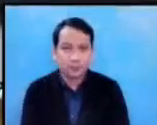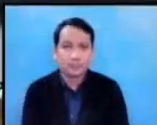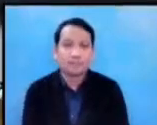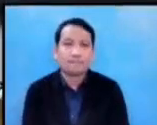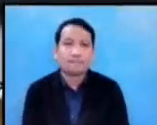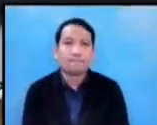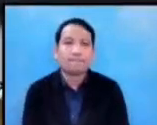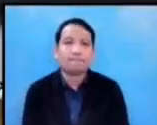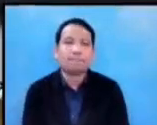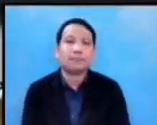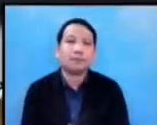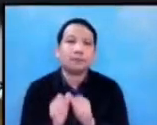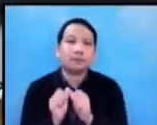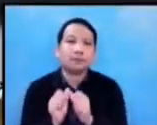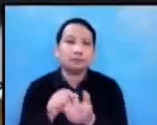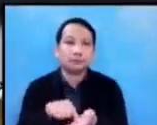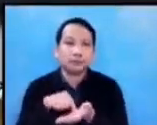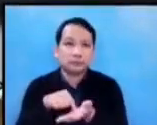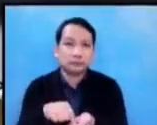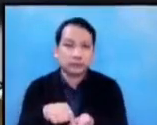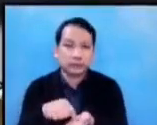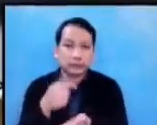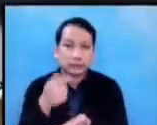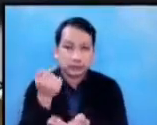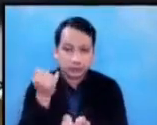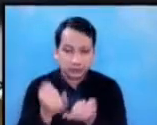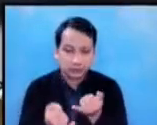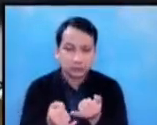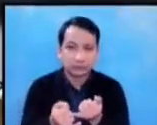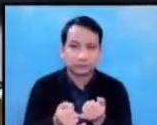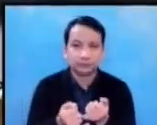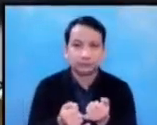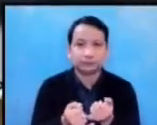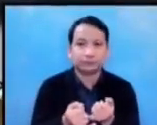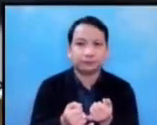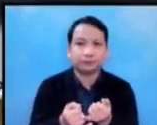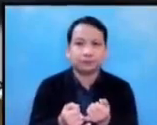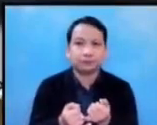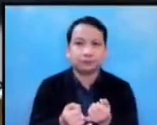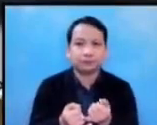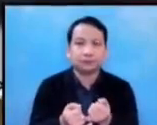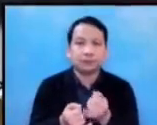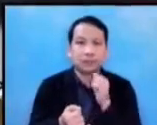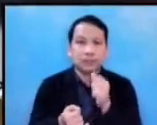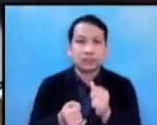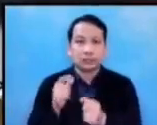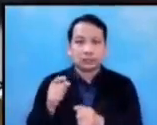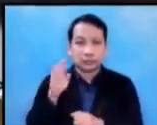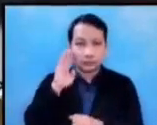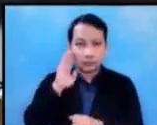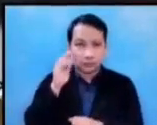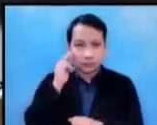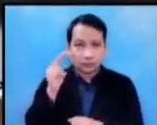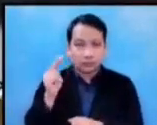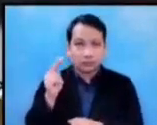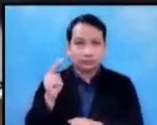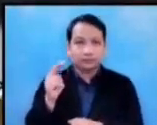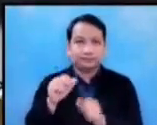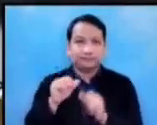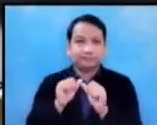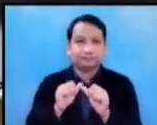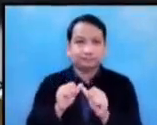Dumalaw model na si Denise Corneo sa huling araw ng hearing para sa bail petition ng aktor na si Bong Navarro. Magkakaroon naman ng formal